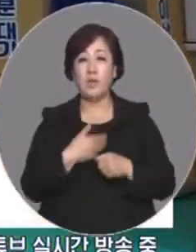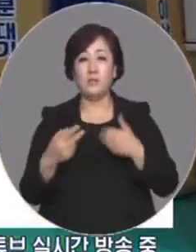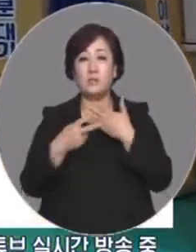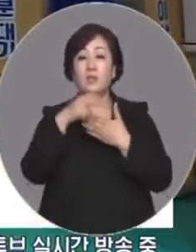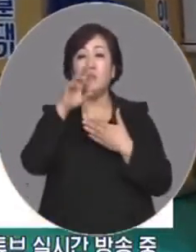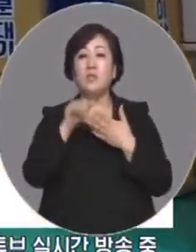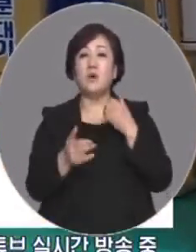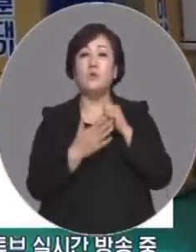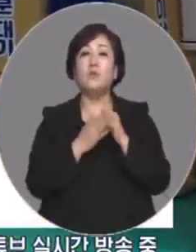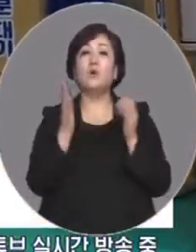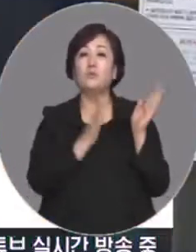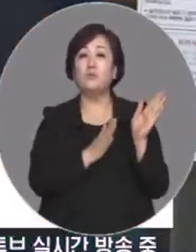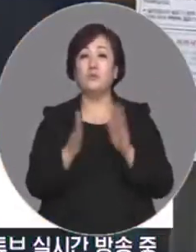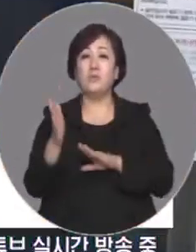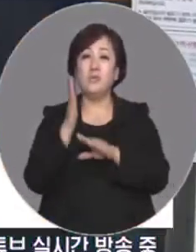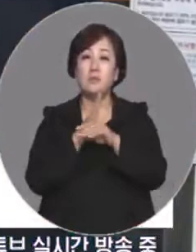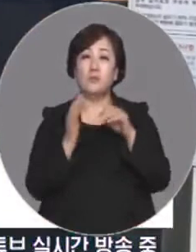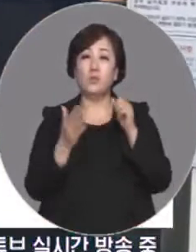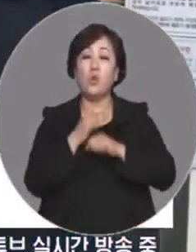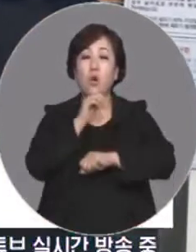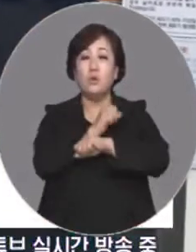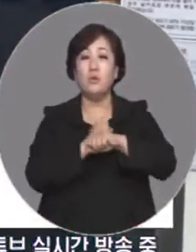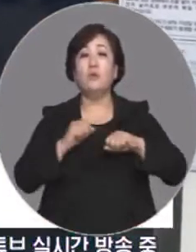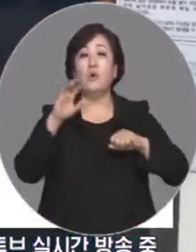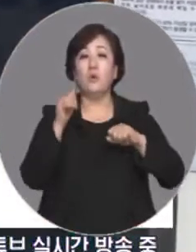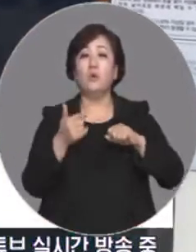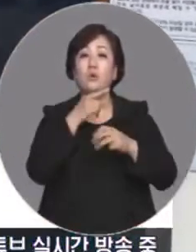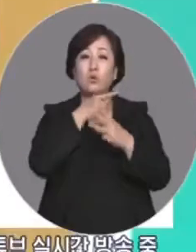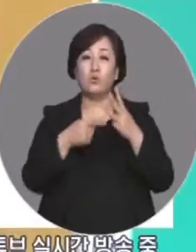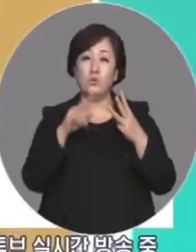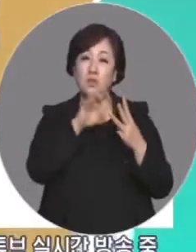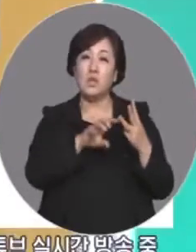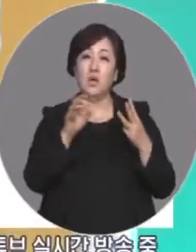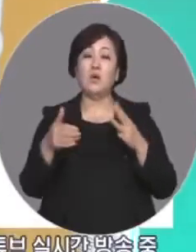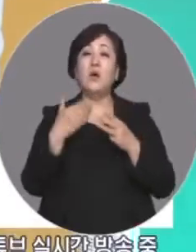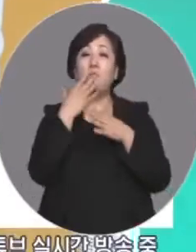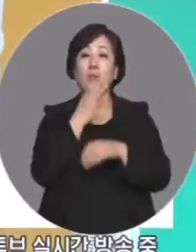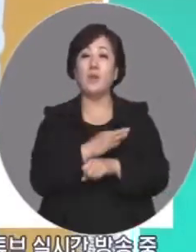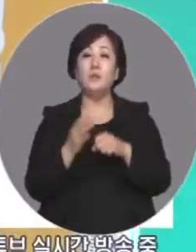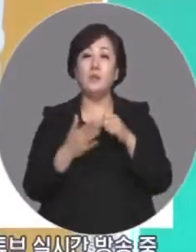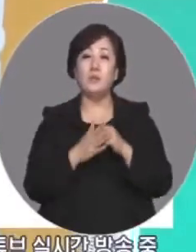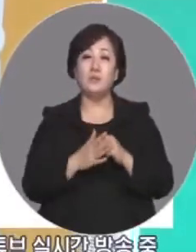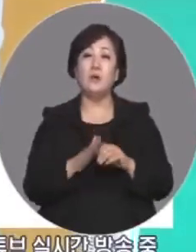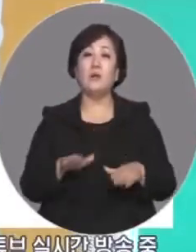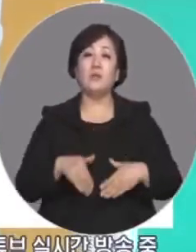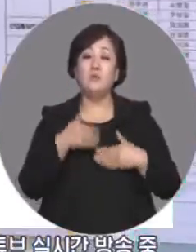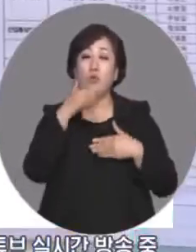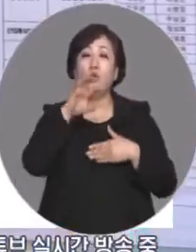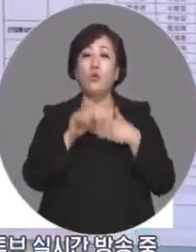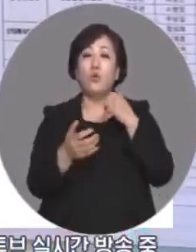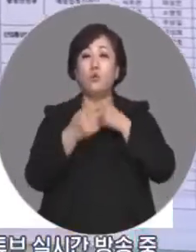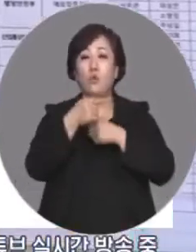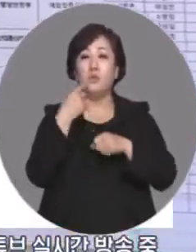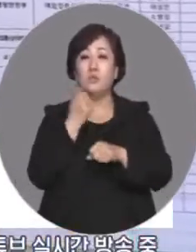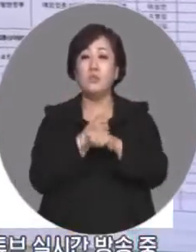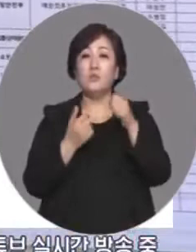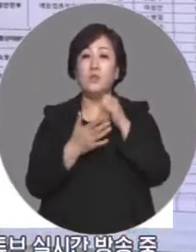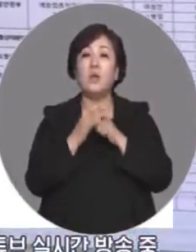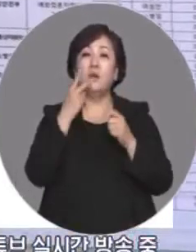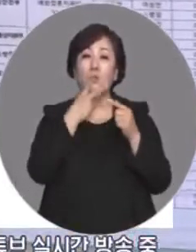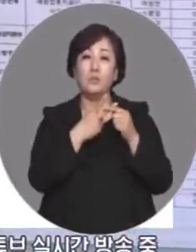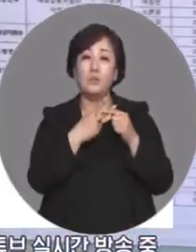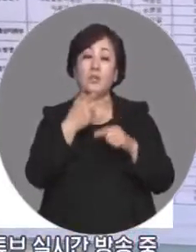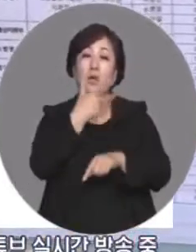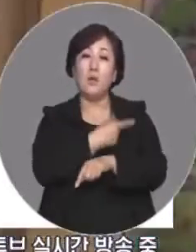운영합니다. 울주군은 지역이 넓은 만큼 군민들의 접종 편의를 위해 내일부터 남부 보건지소에 두 번째